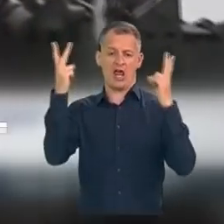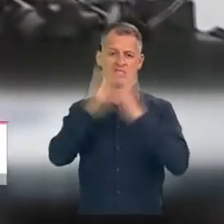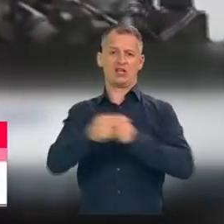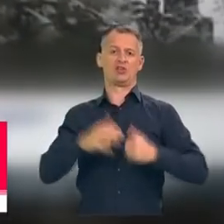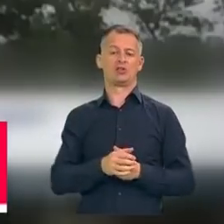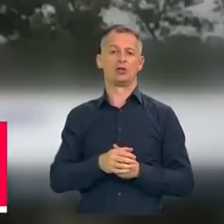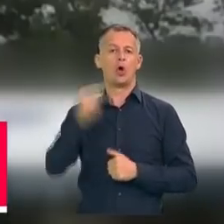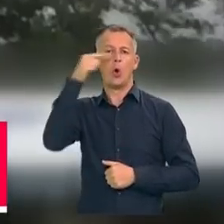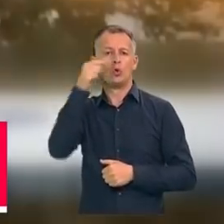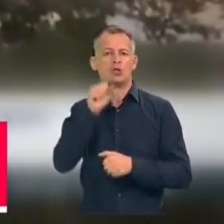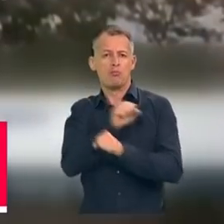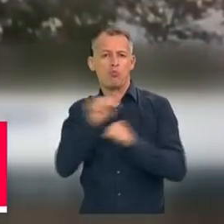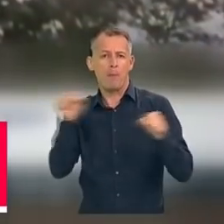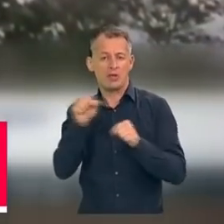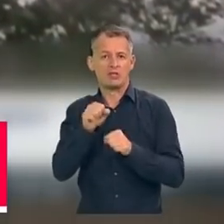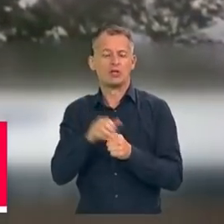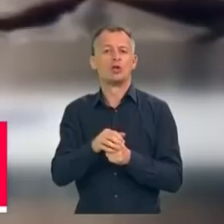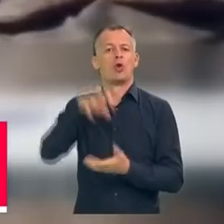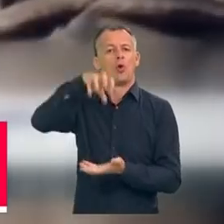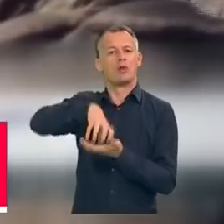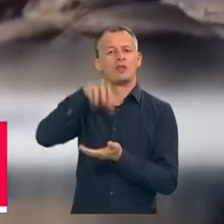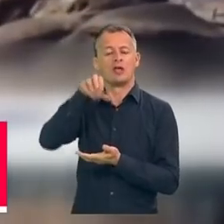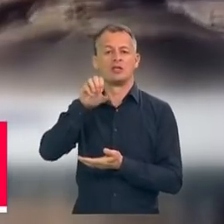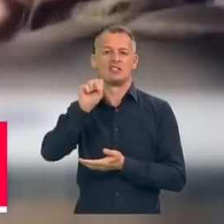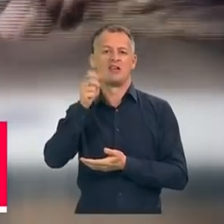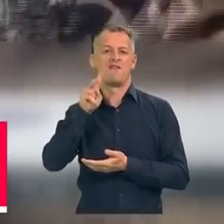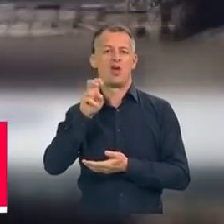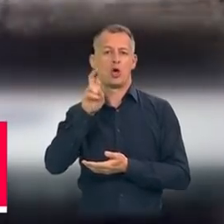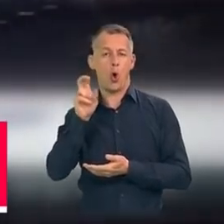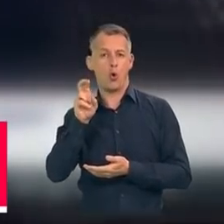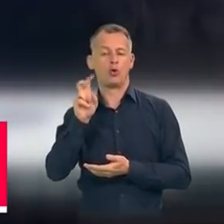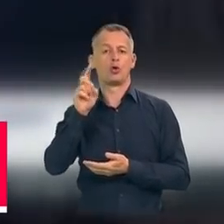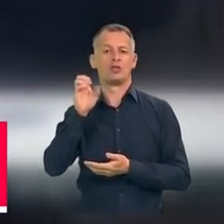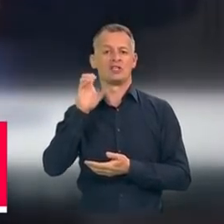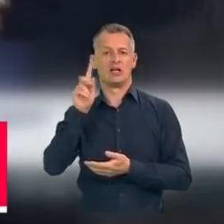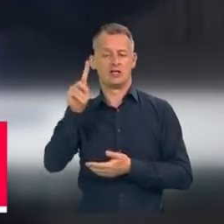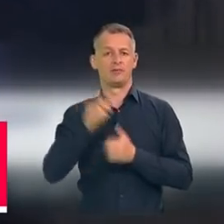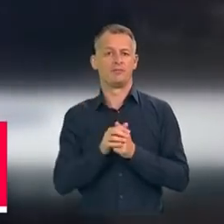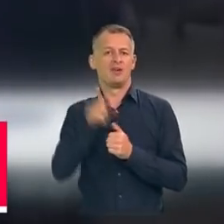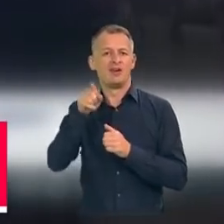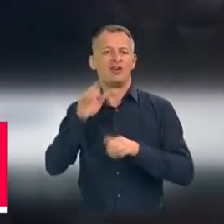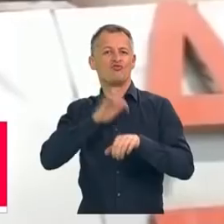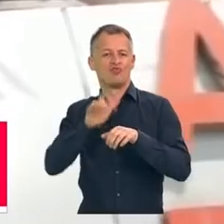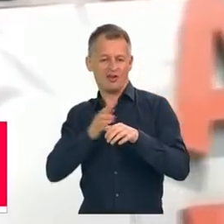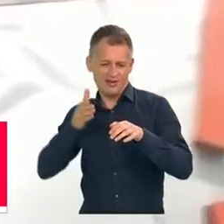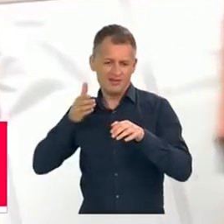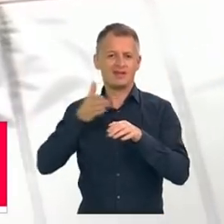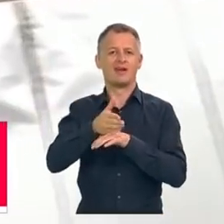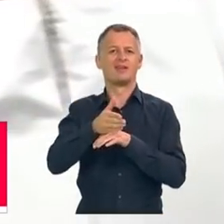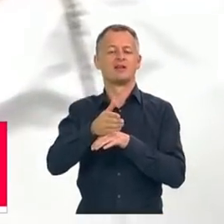Rușii bombardează necontenit orașul Severodonetsk, aflat în regiunea Lugansk. Invadatorii încearcă să blocheze principalele rute